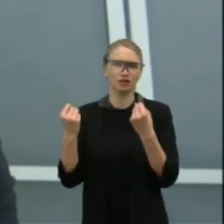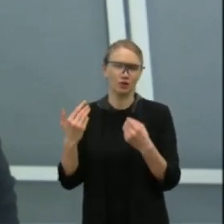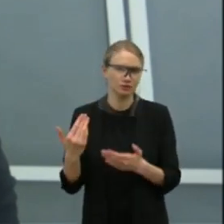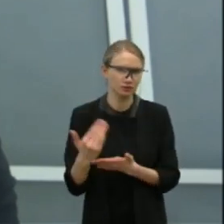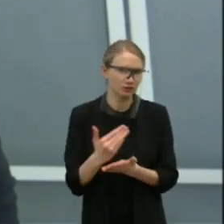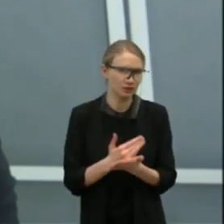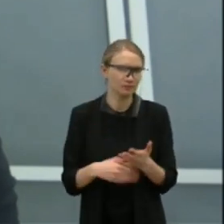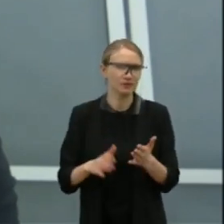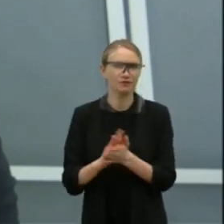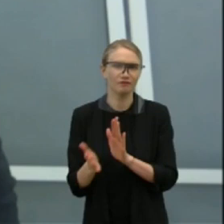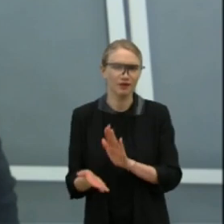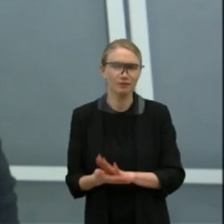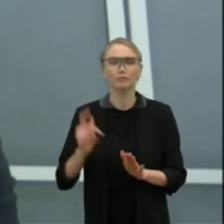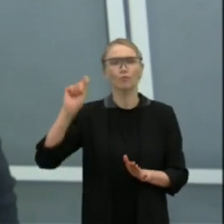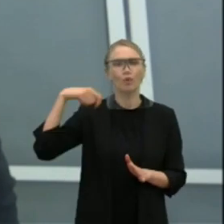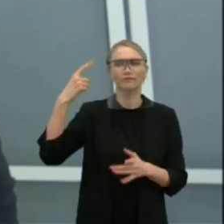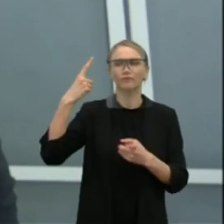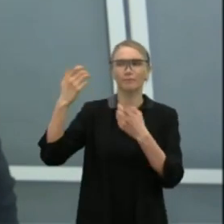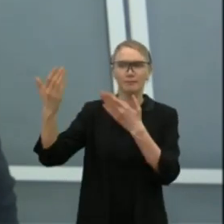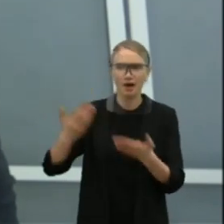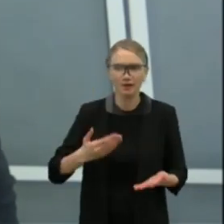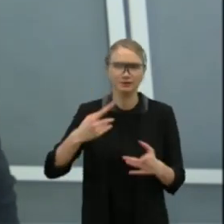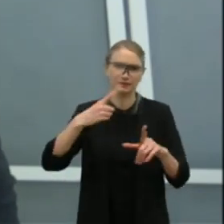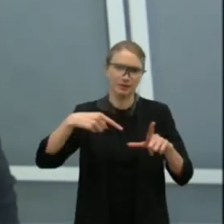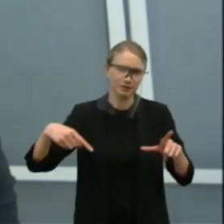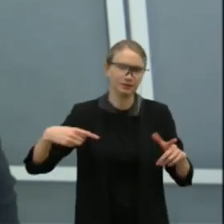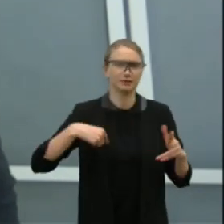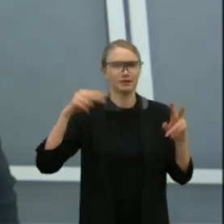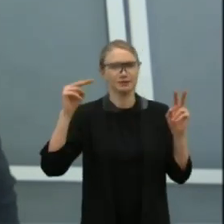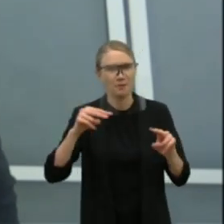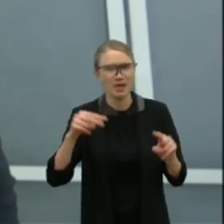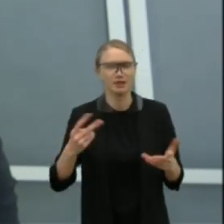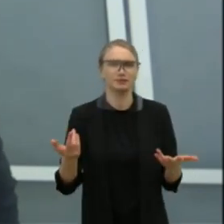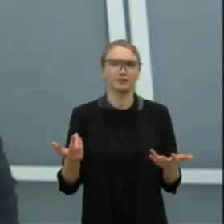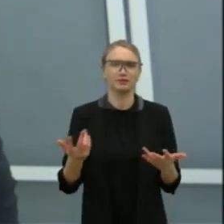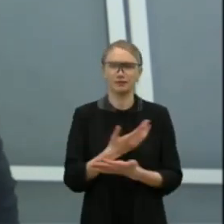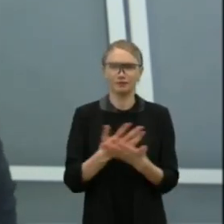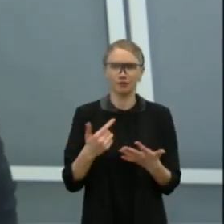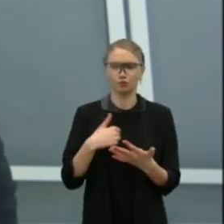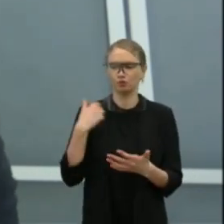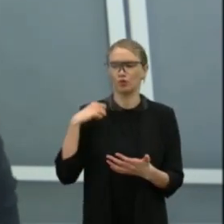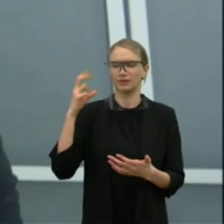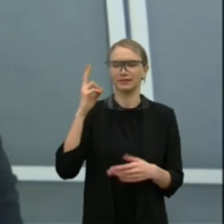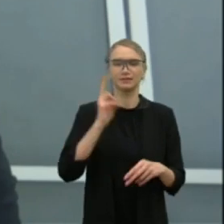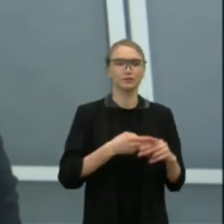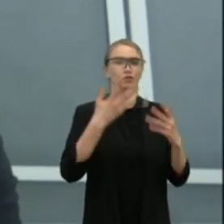jau ir moksliniai duomenys, ir mūsų stebėsena rodo, kad vėlgi ir persirgę pacientai turi